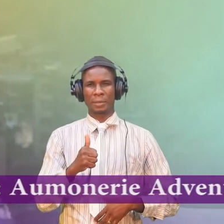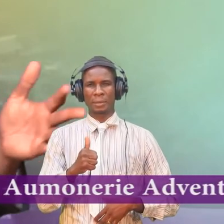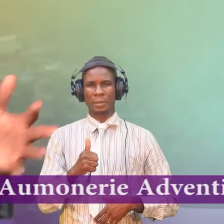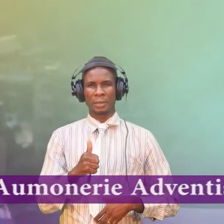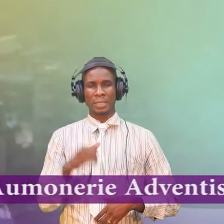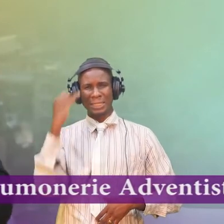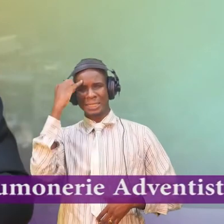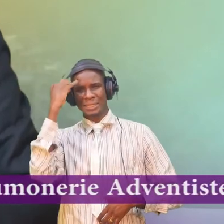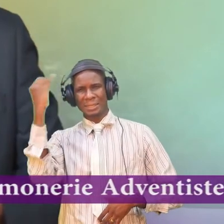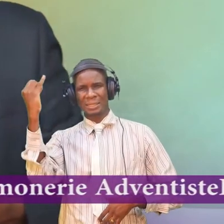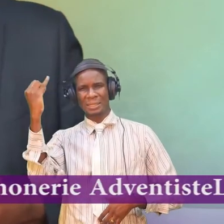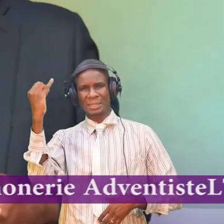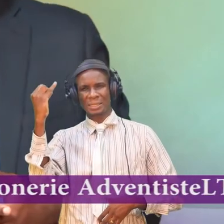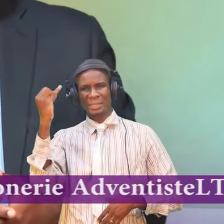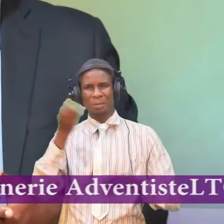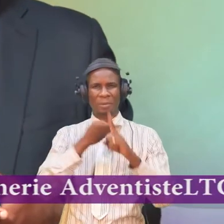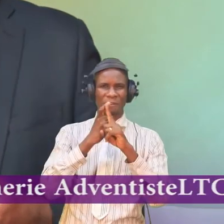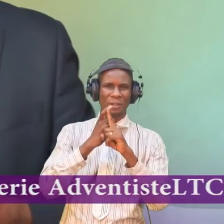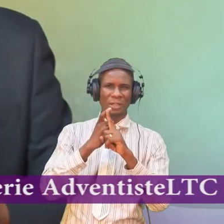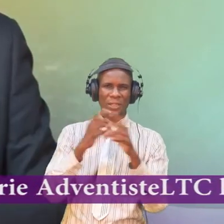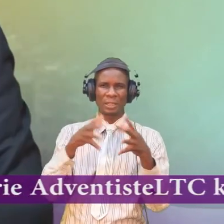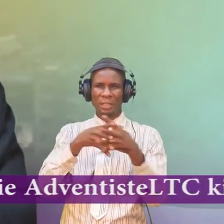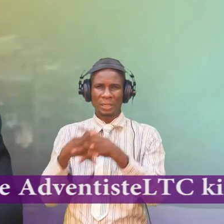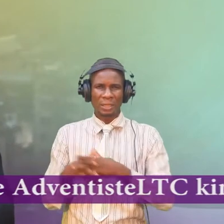uwezo watajichukulia wokovu.